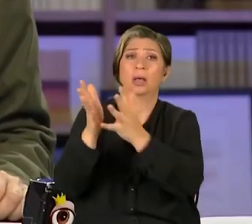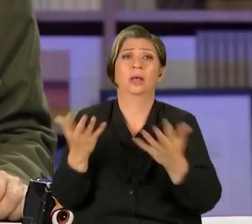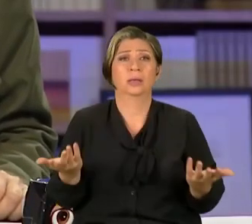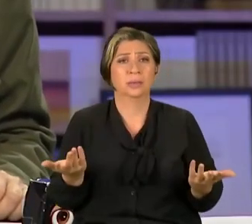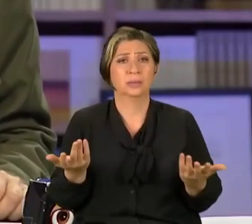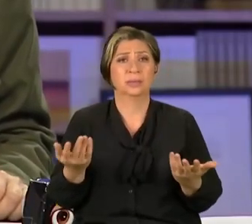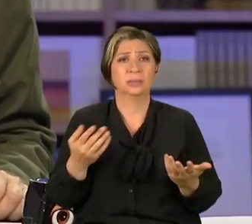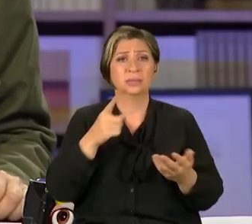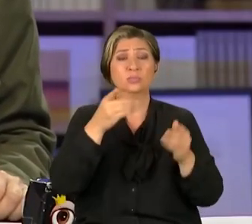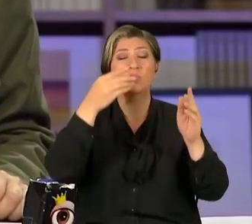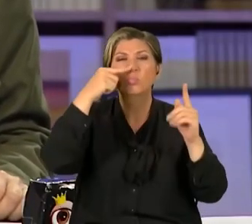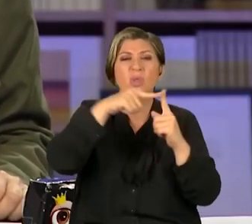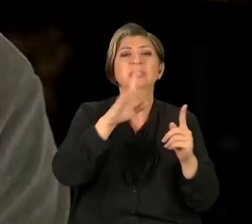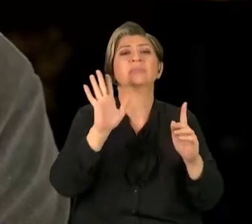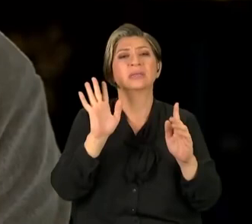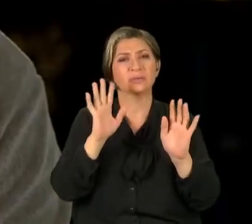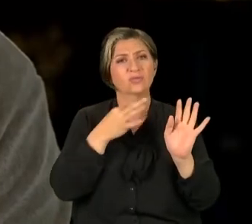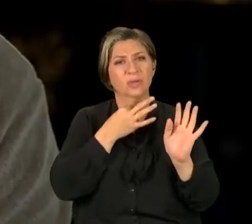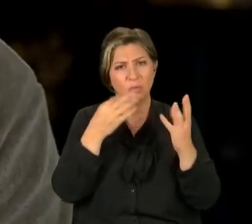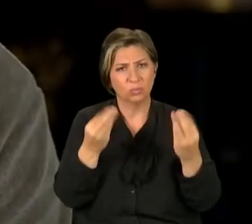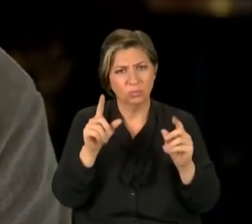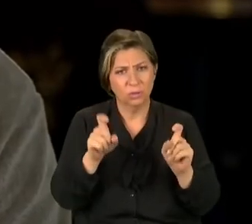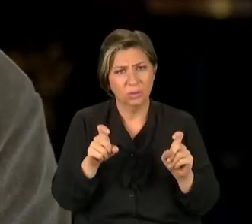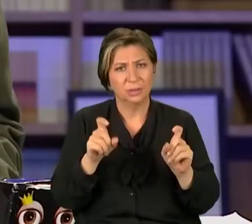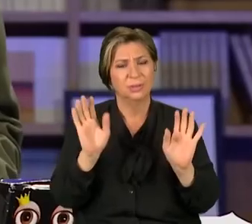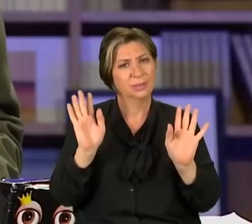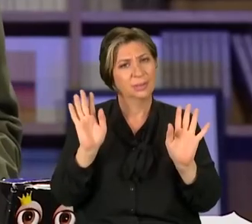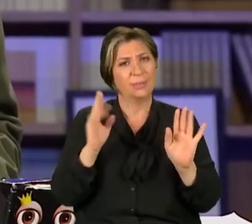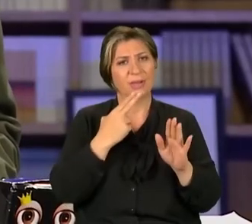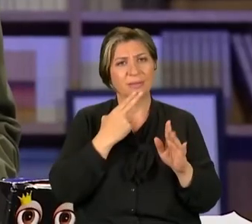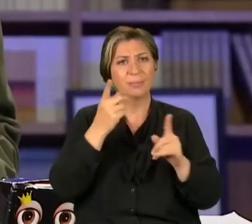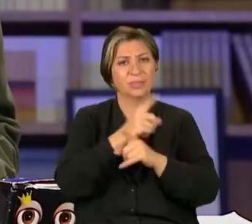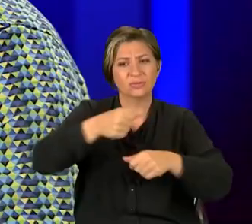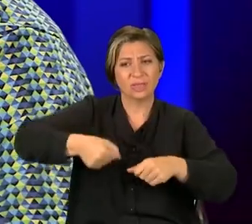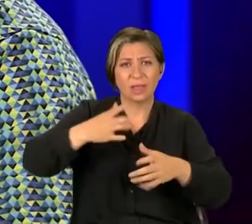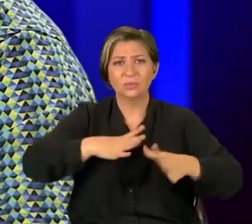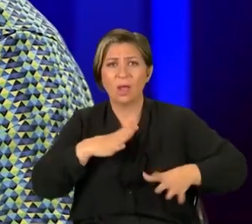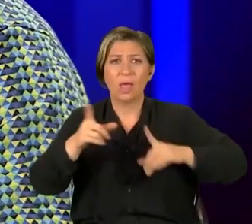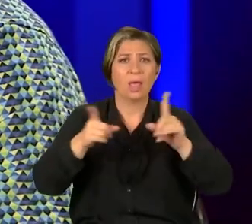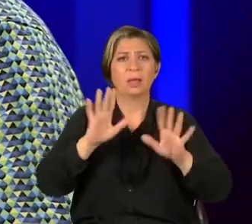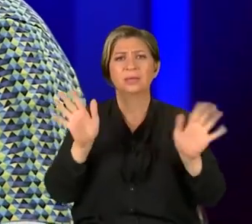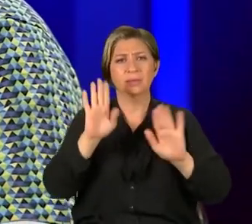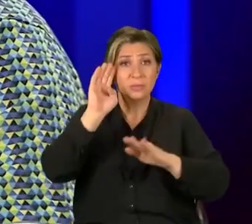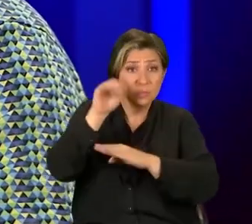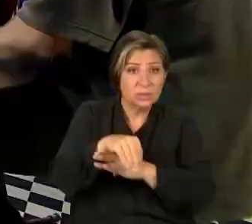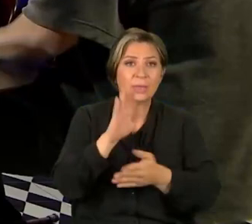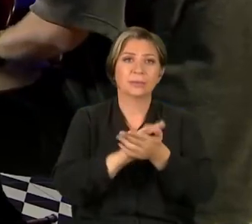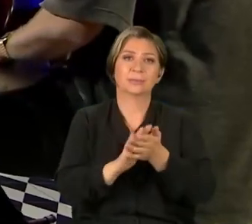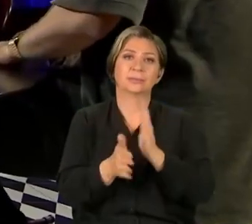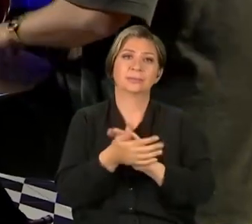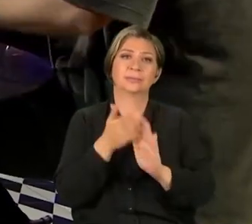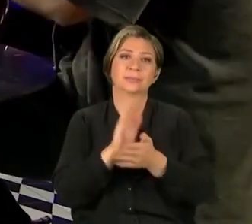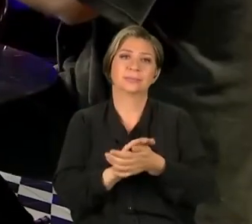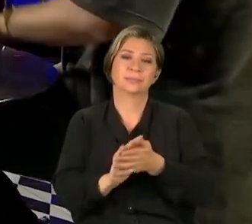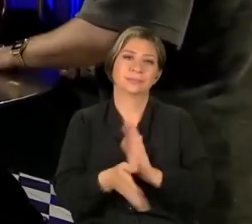sizde bulaşmayın bunlara evliliklerinizle falan olur mu çocuklar böyle kadın bilmem ne çanta istiyor falan filan buna düşersen her